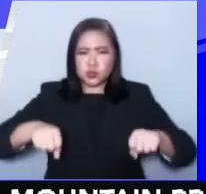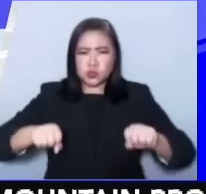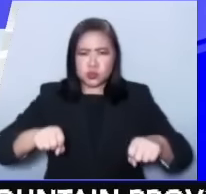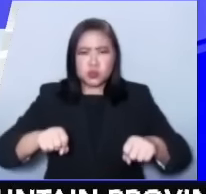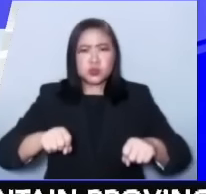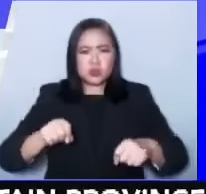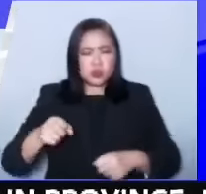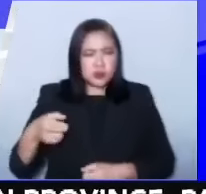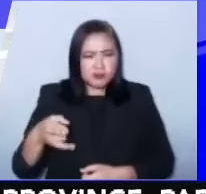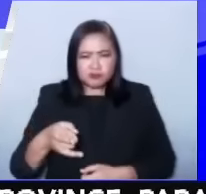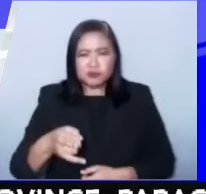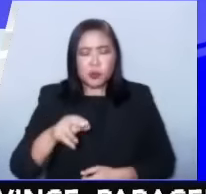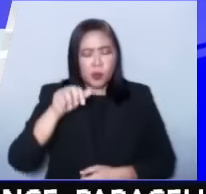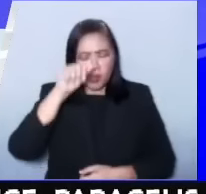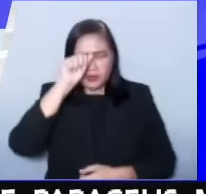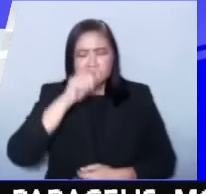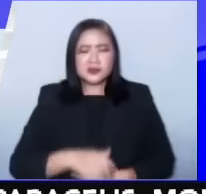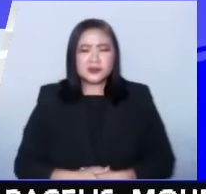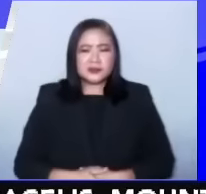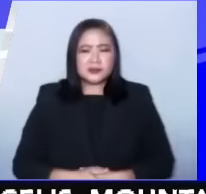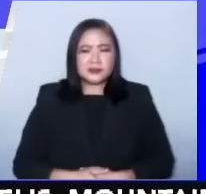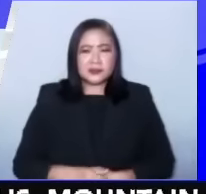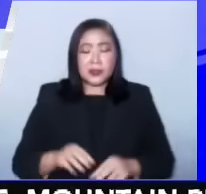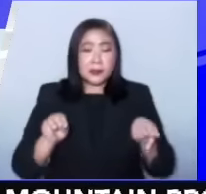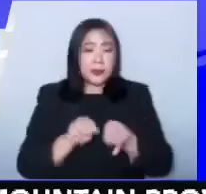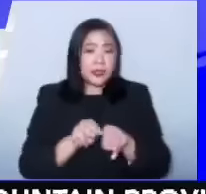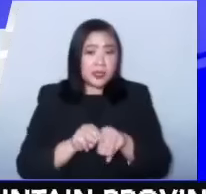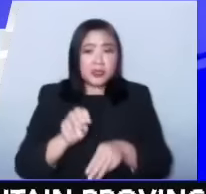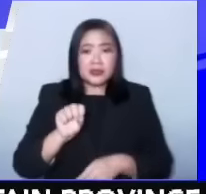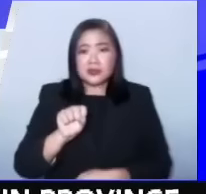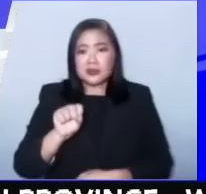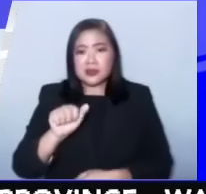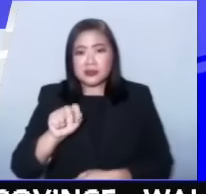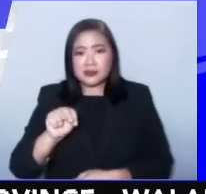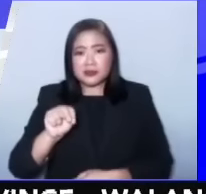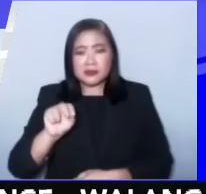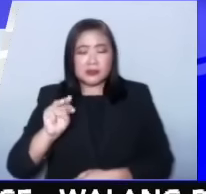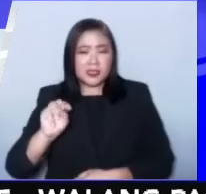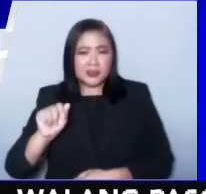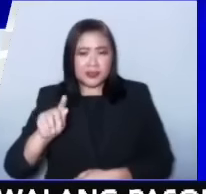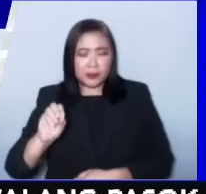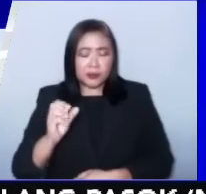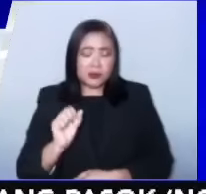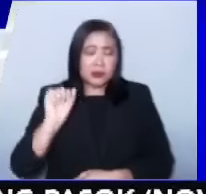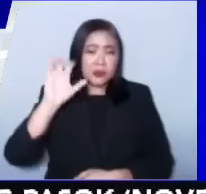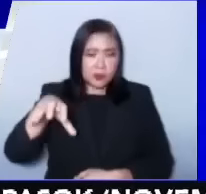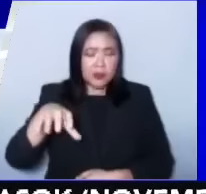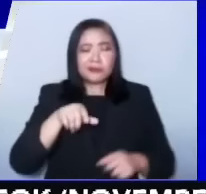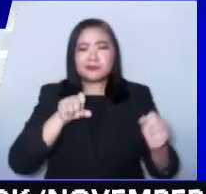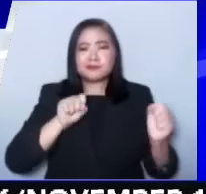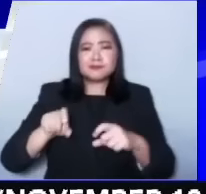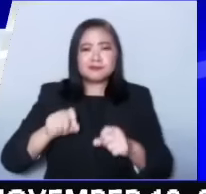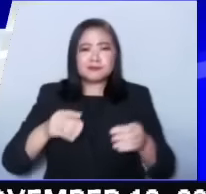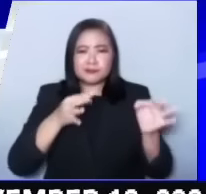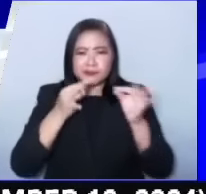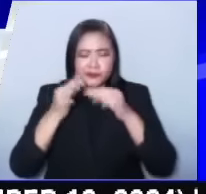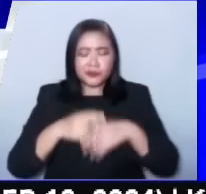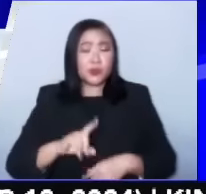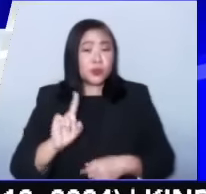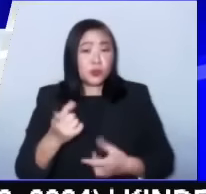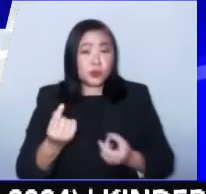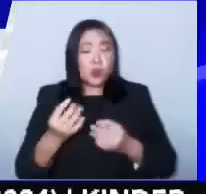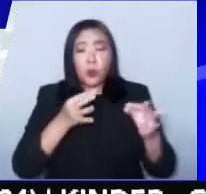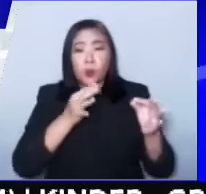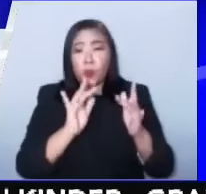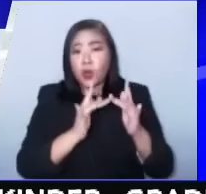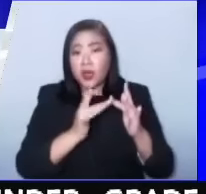Marikina San Mateo at Antipolo raw nagbebenta ang mga suspek ayon sa pulisya online ang transaction ng mga suspek at minsay